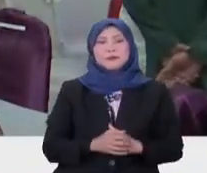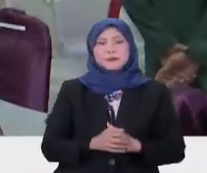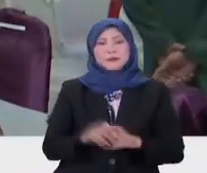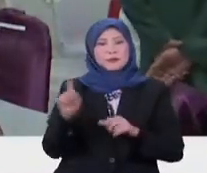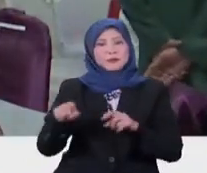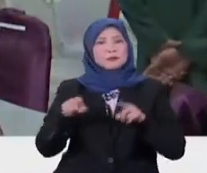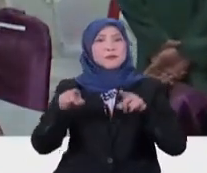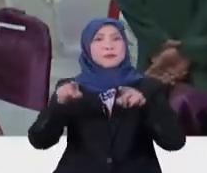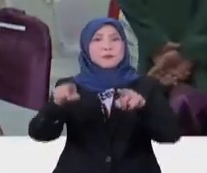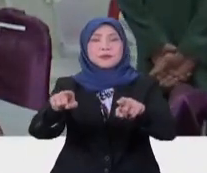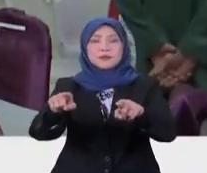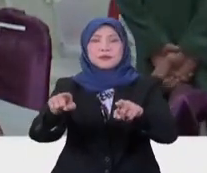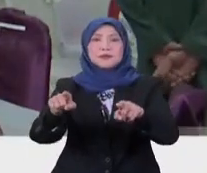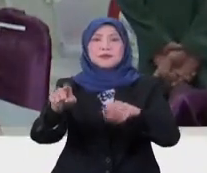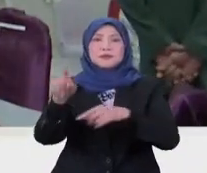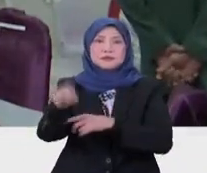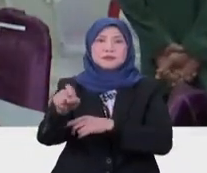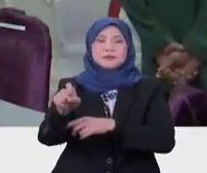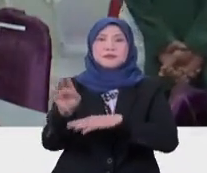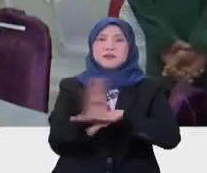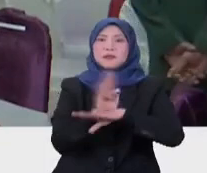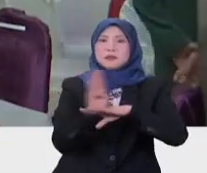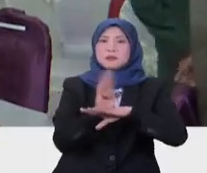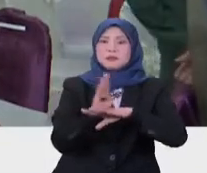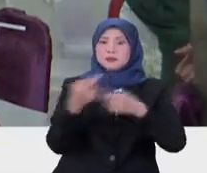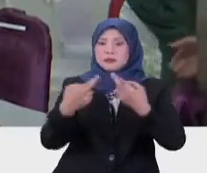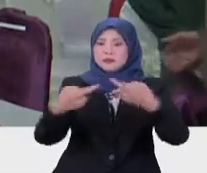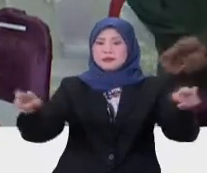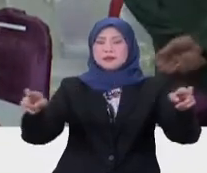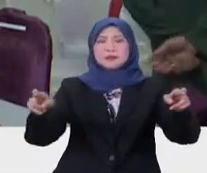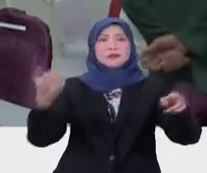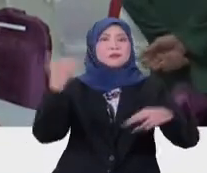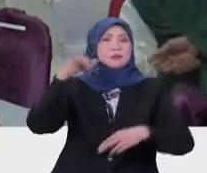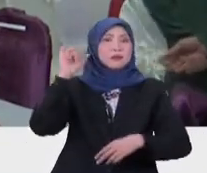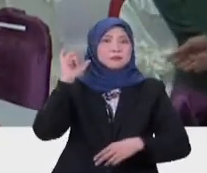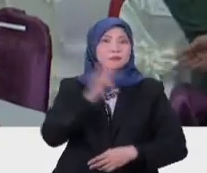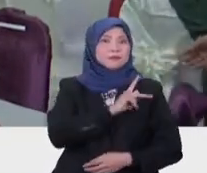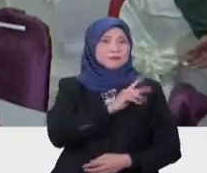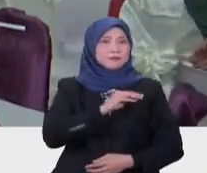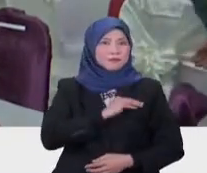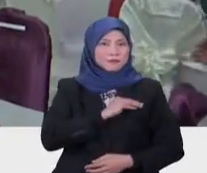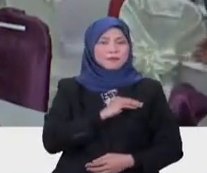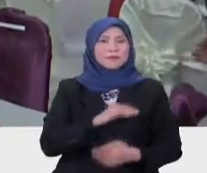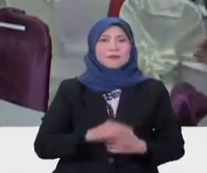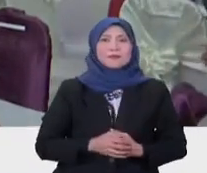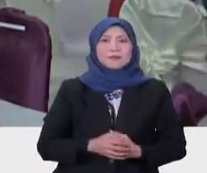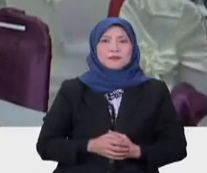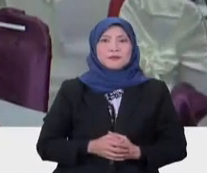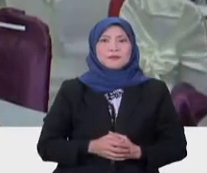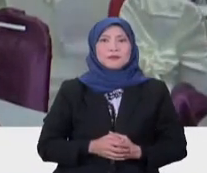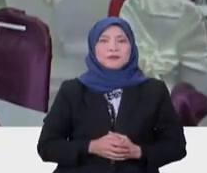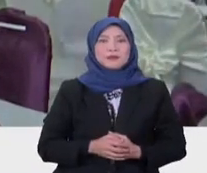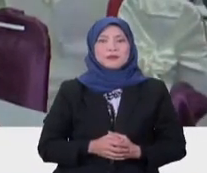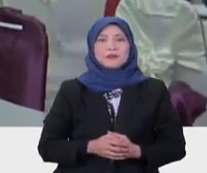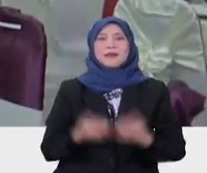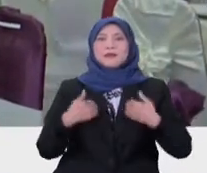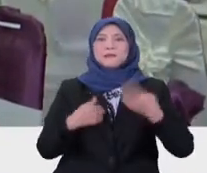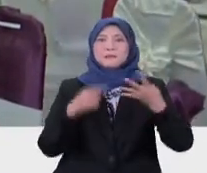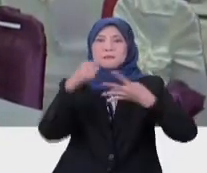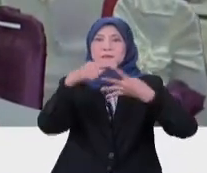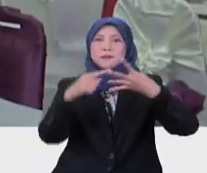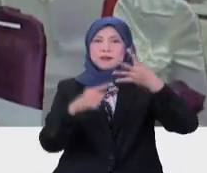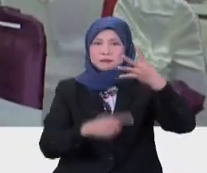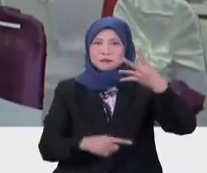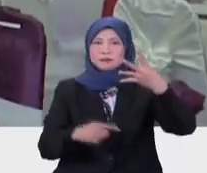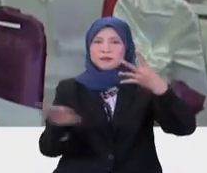apa yang telah dilancarkan semalam oleh Yang Amat Berhormat Ketua Menteri kita dalam empat perkara yang